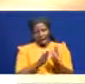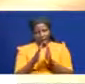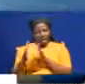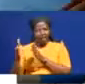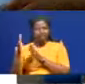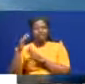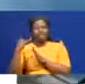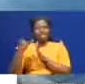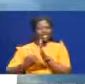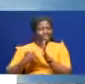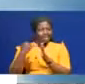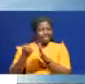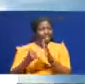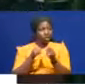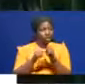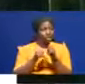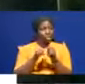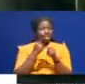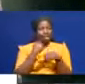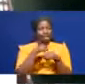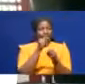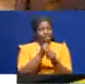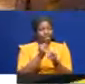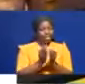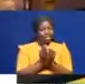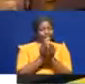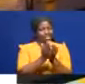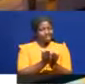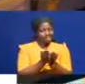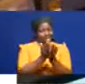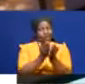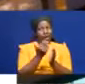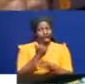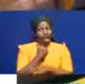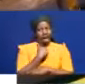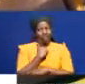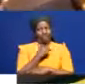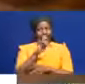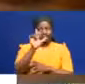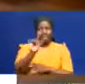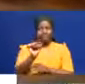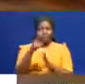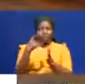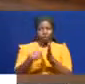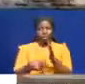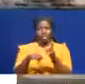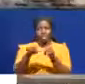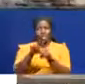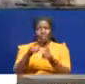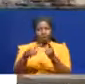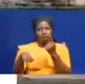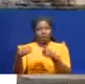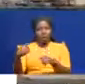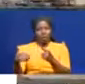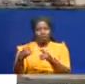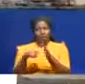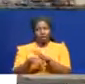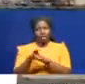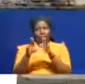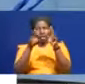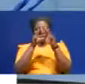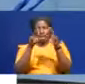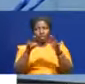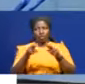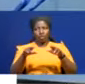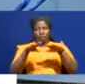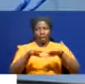ambako si kama tu kumefanya meli kuwa na gharama nafuu zaidi na ushindani katika soko la kimataifa,